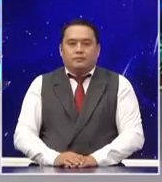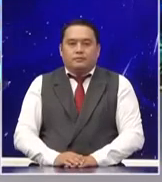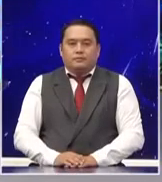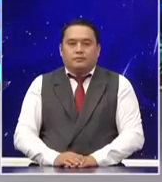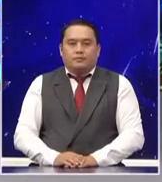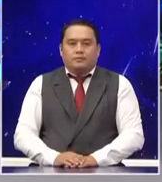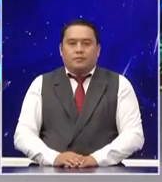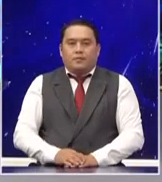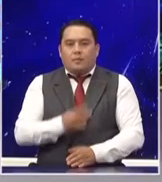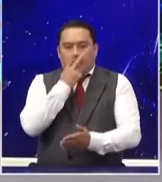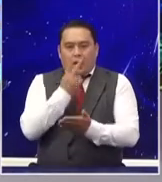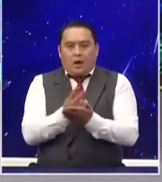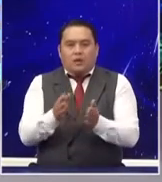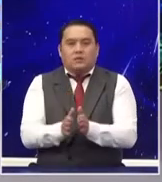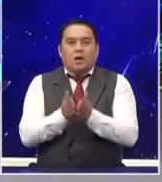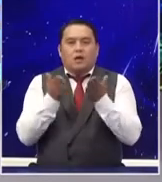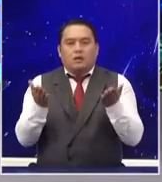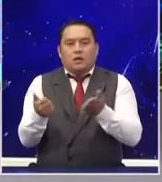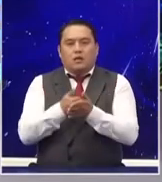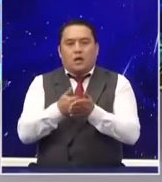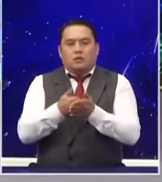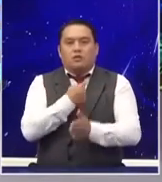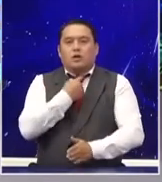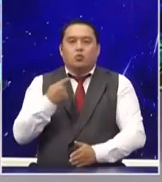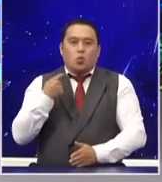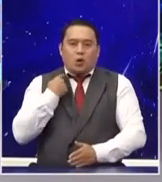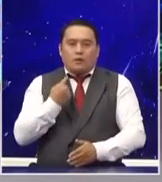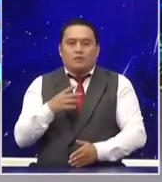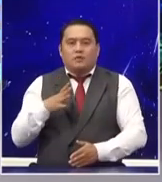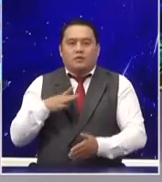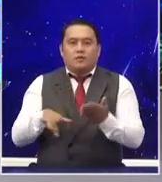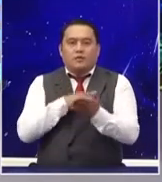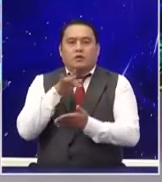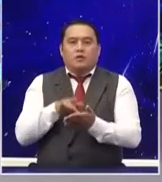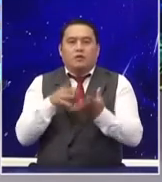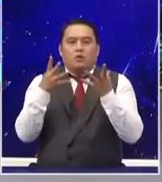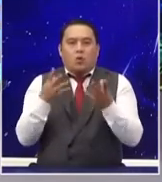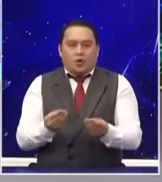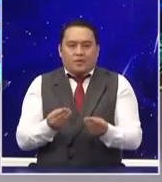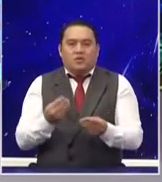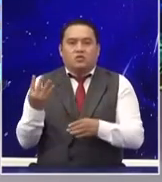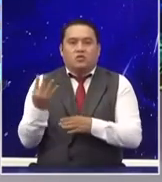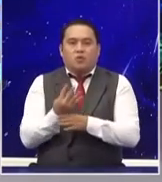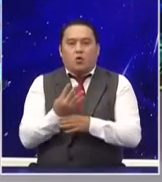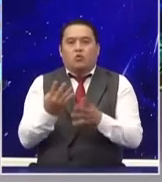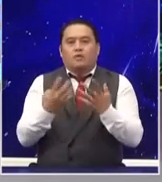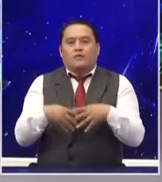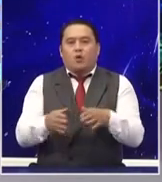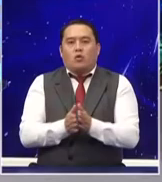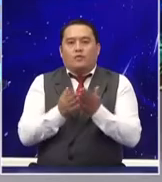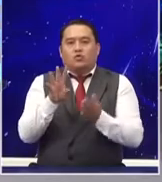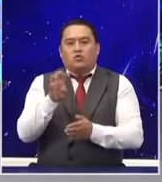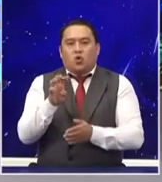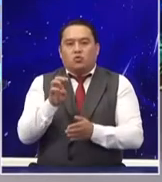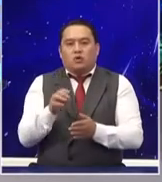Любимый Талдыкурган. Презентация книги о достижениях областного центра состоялась в преддверии Дня города. Четвертое по счету издание в